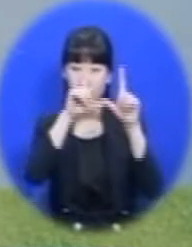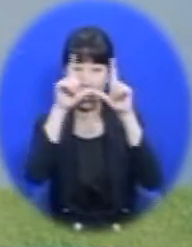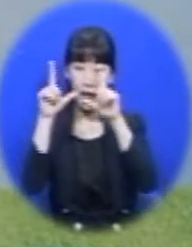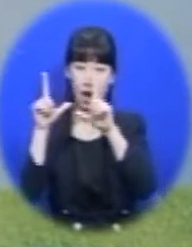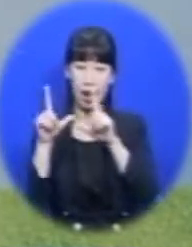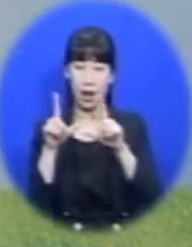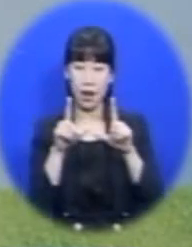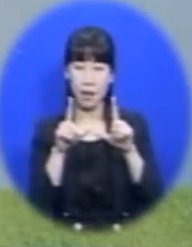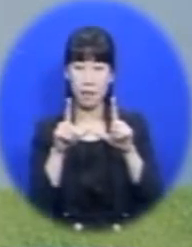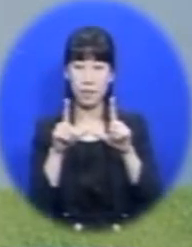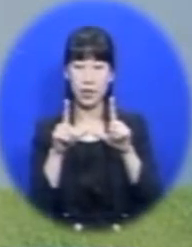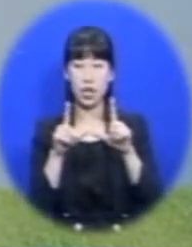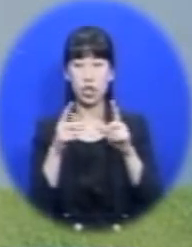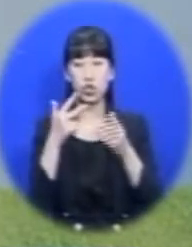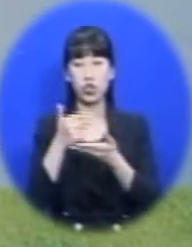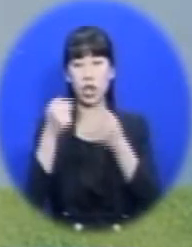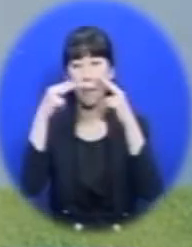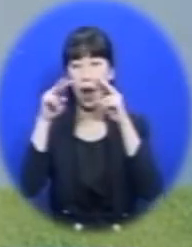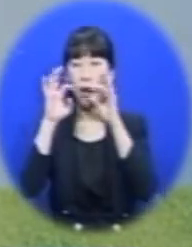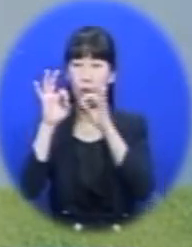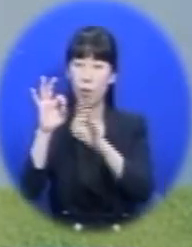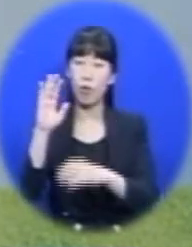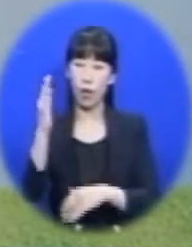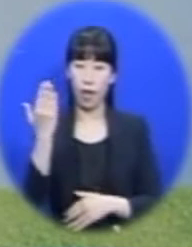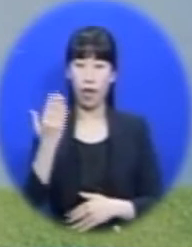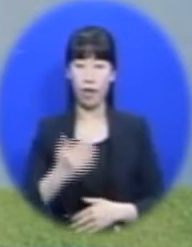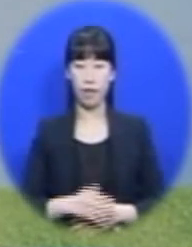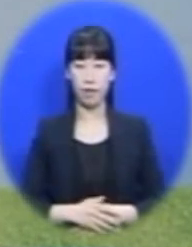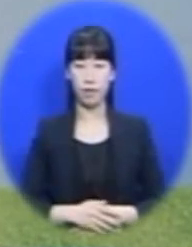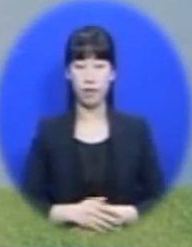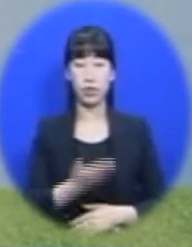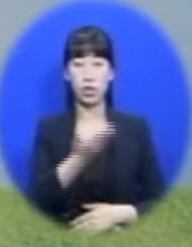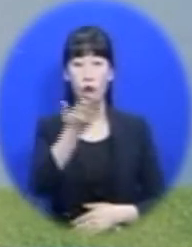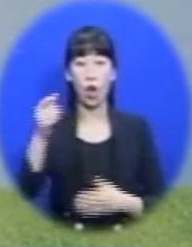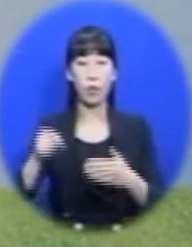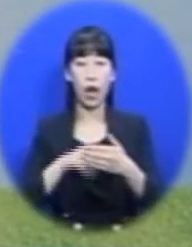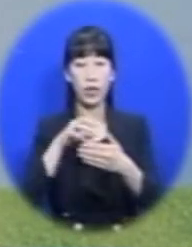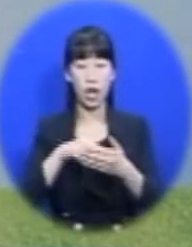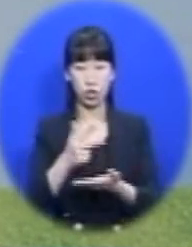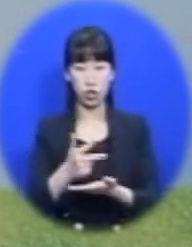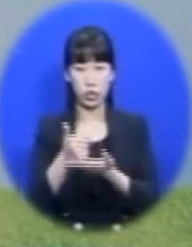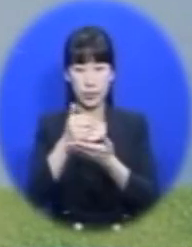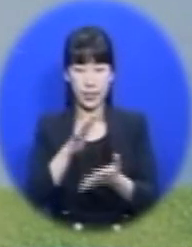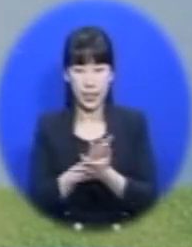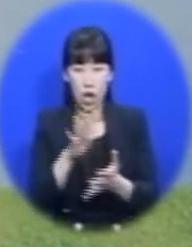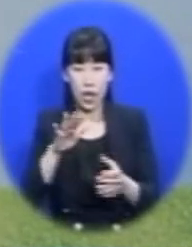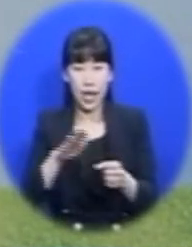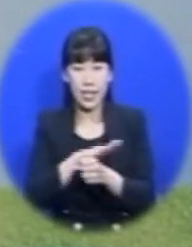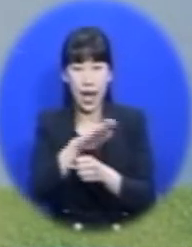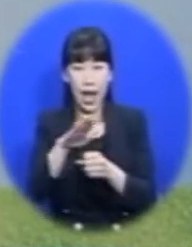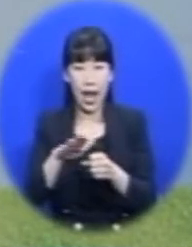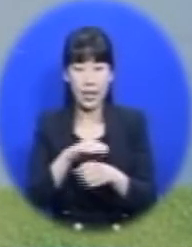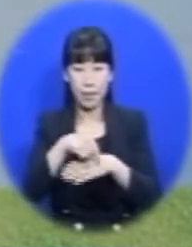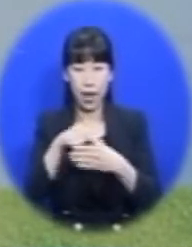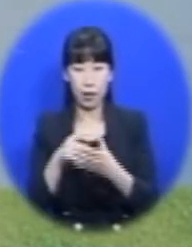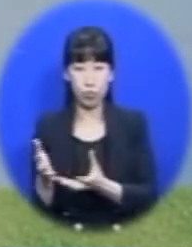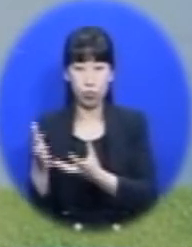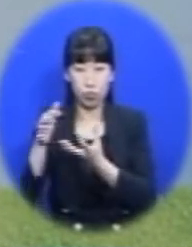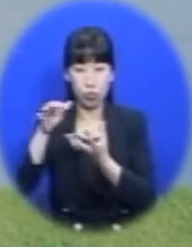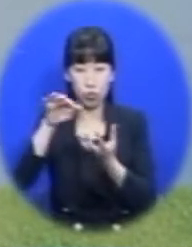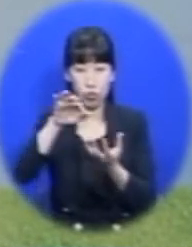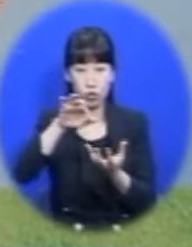바꾸어 주님을 바라보시기만 하면 된다니까요. 여러분의 안에 주님을 뜨겁게 사랑하는 마음을 부어주시고